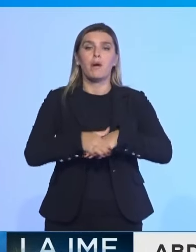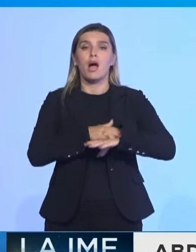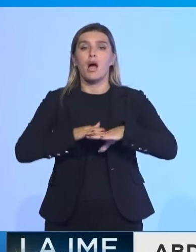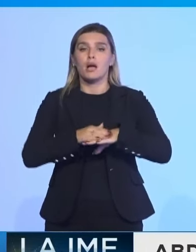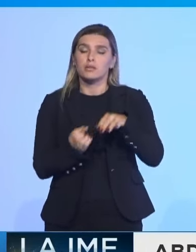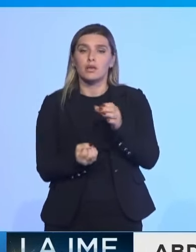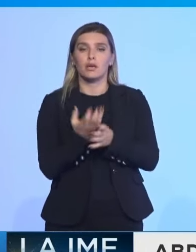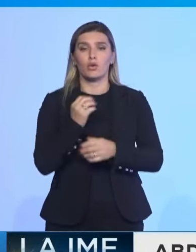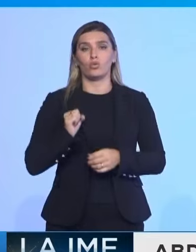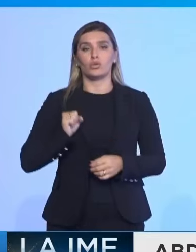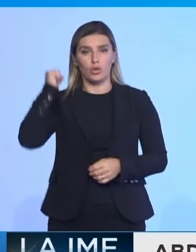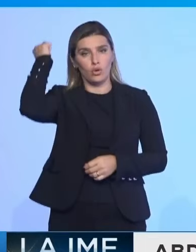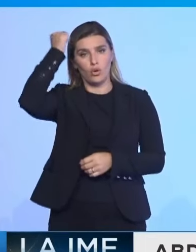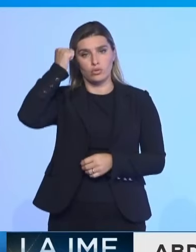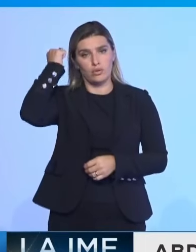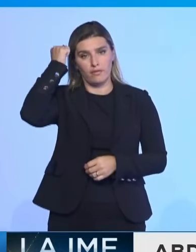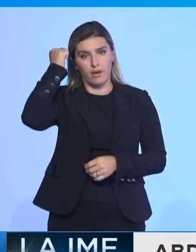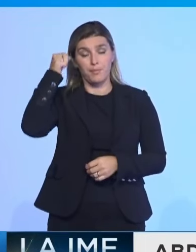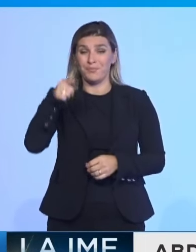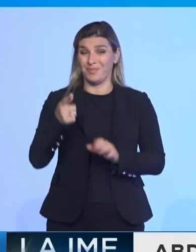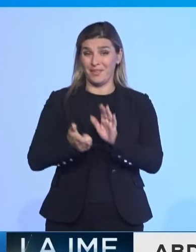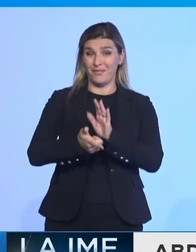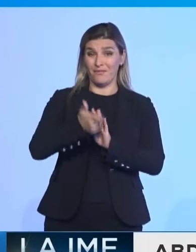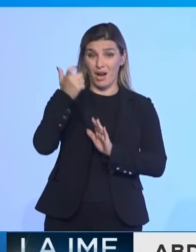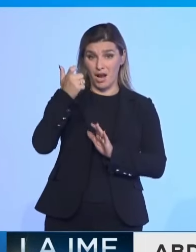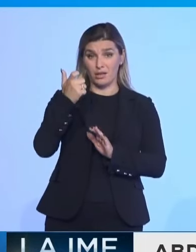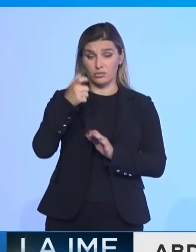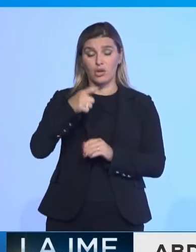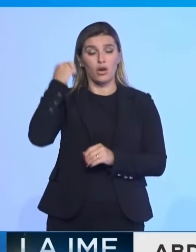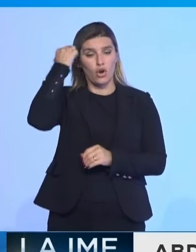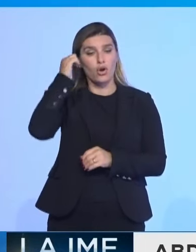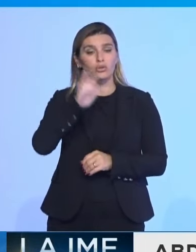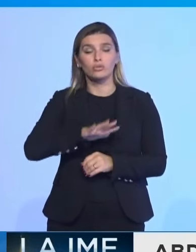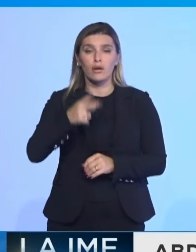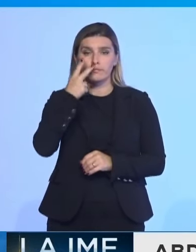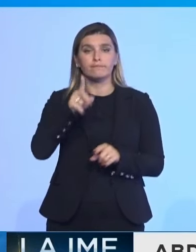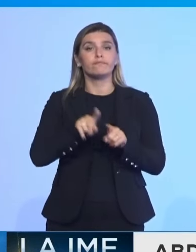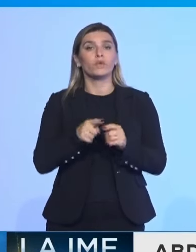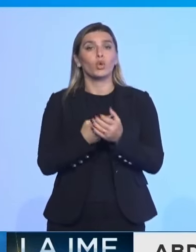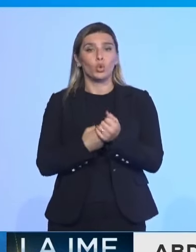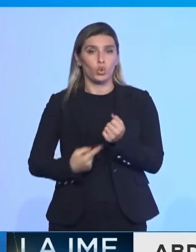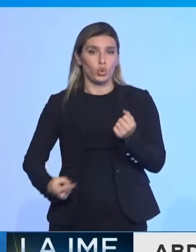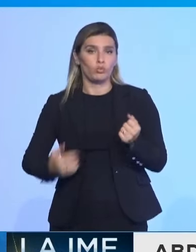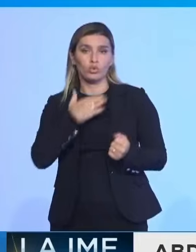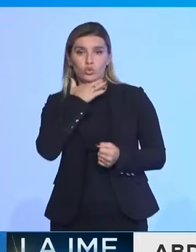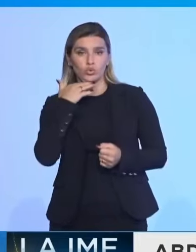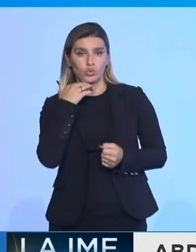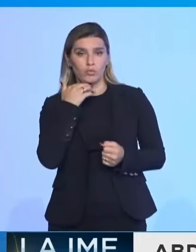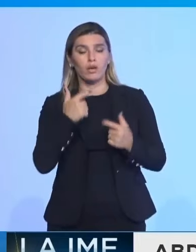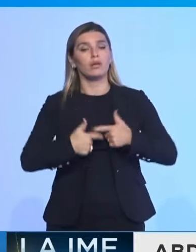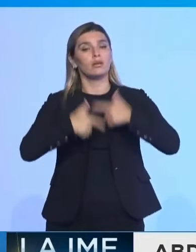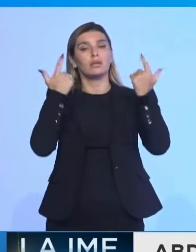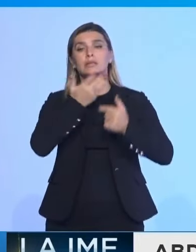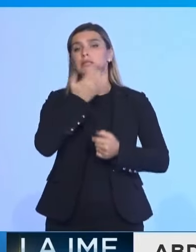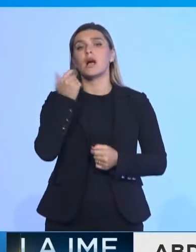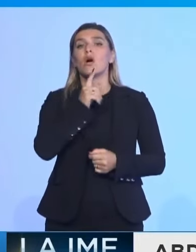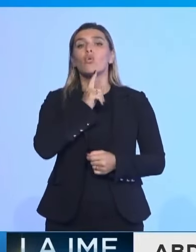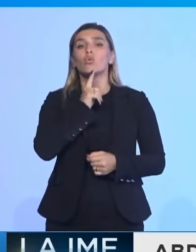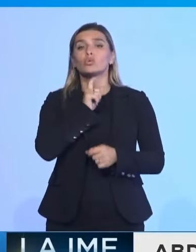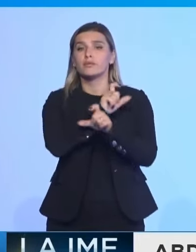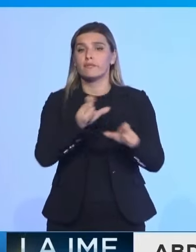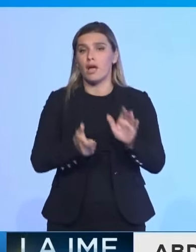së Kosovës. Vrasja e tij ishte humbje e madhe për kombin, e cila thellohet edhe më tej nga mosbardhja e këtij akti